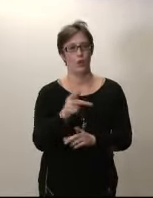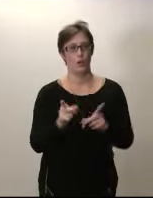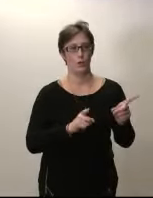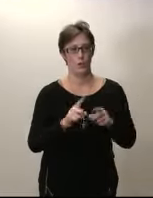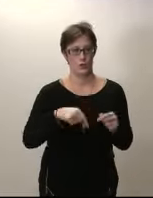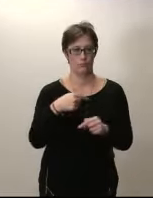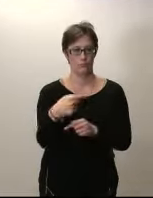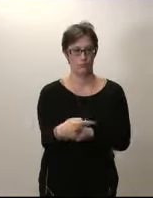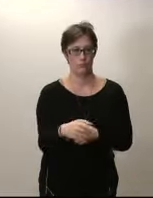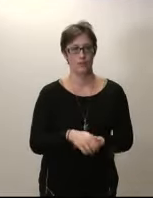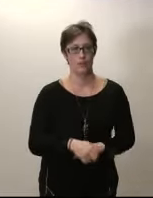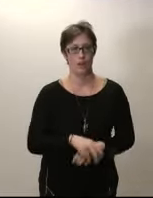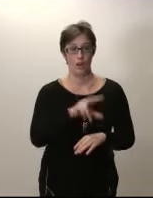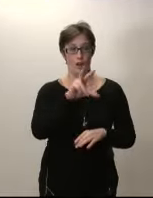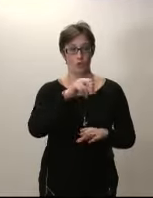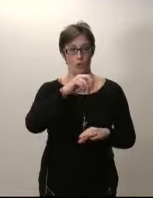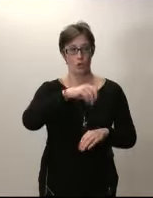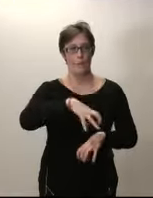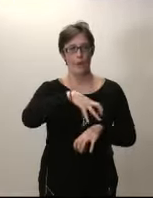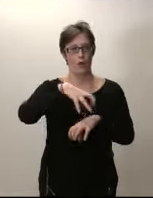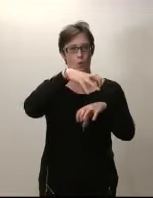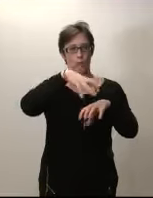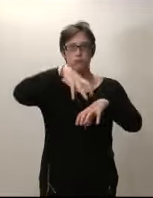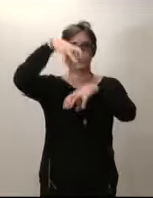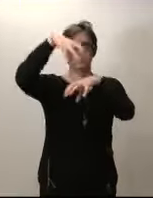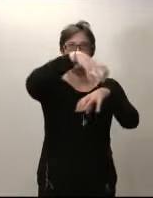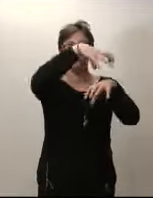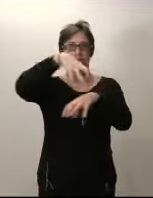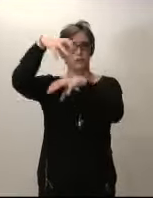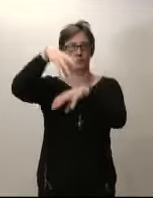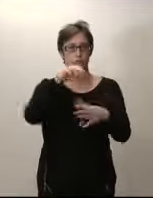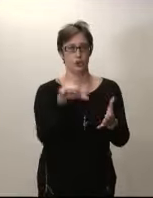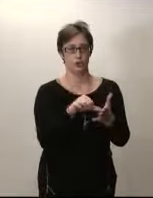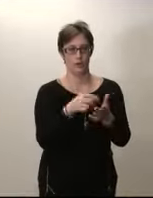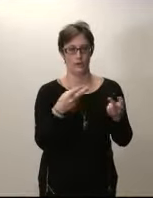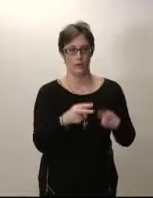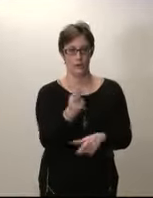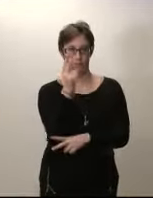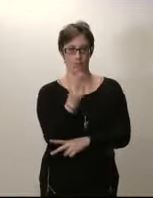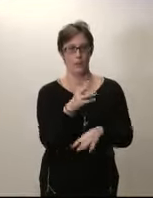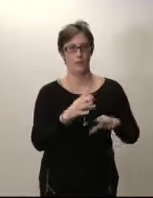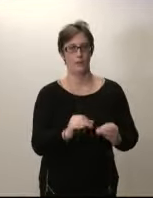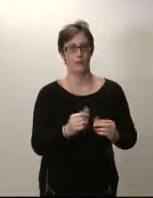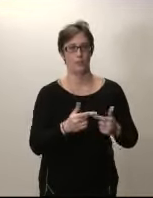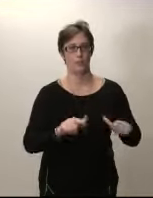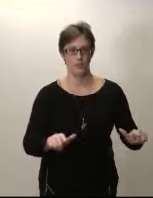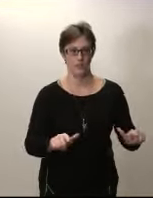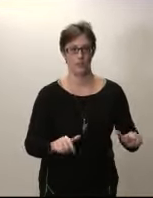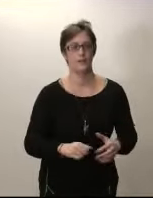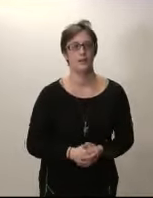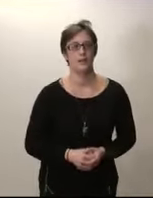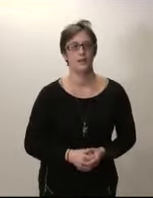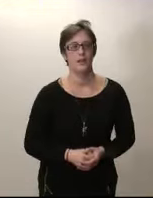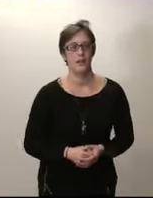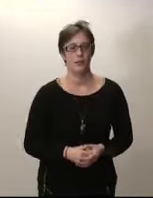envols d'environ 30 ballons seront prévus en centre-ville au départ de la place de la Liberté. Pour la bonne organisation